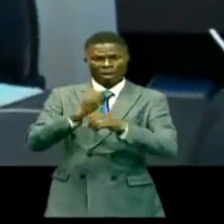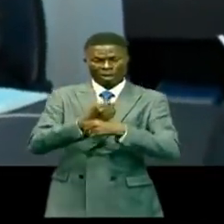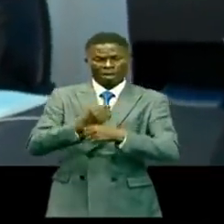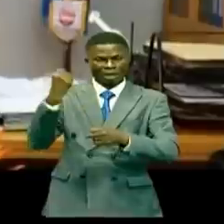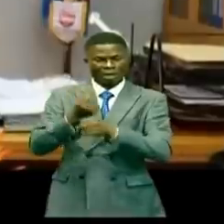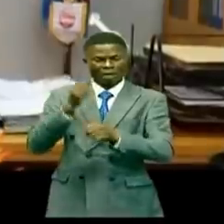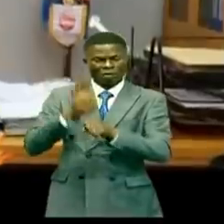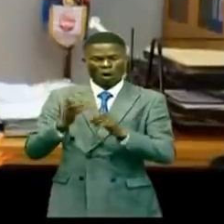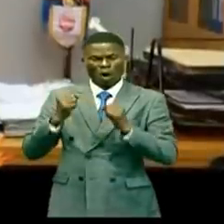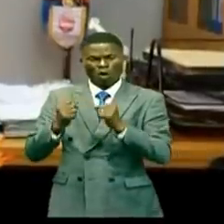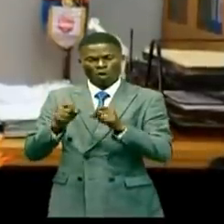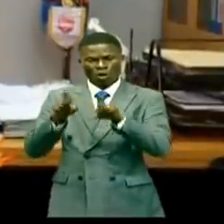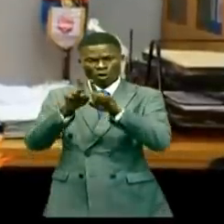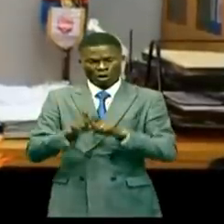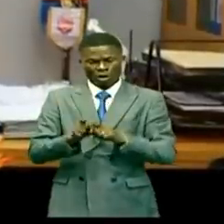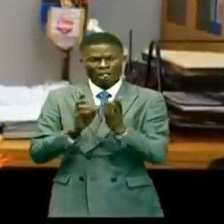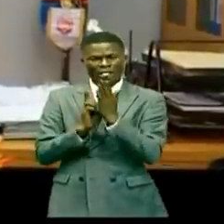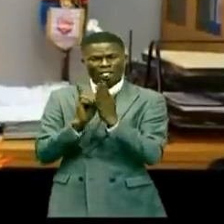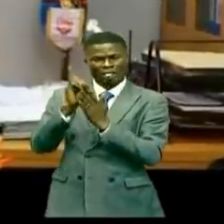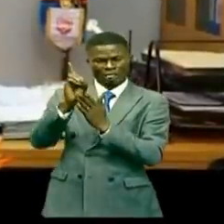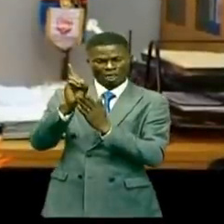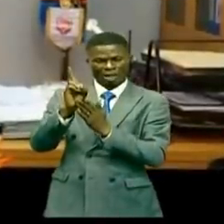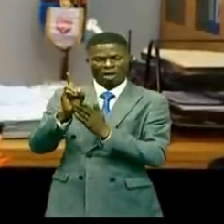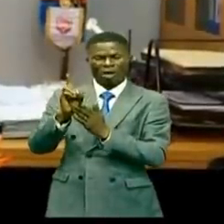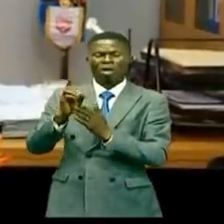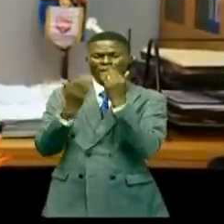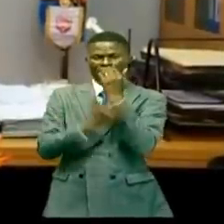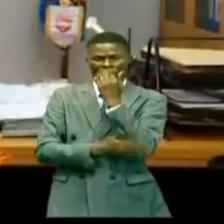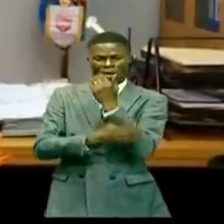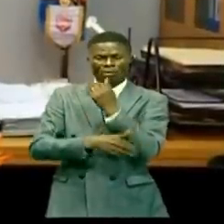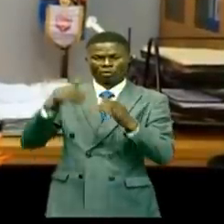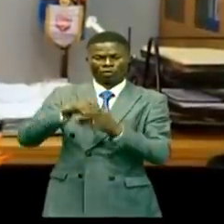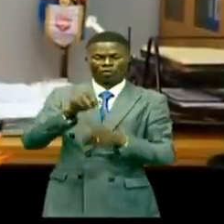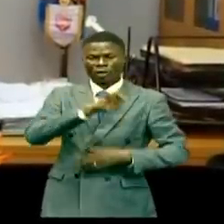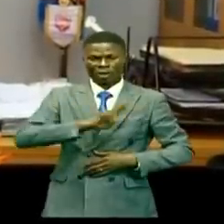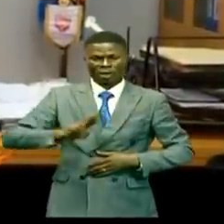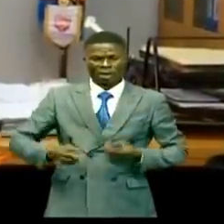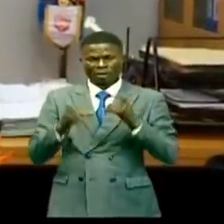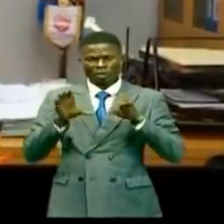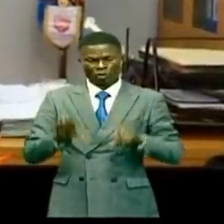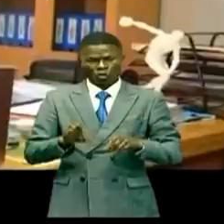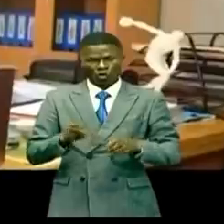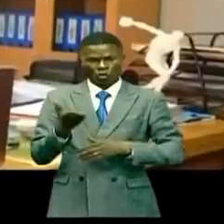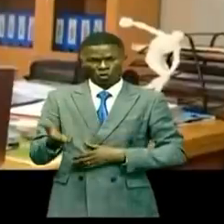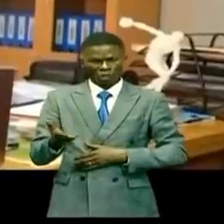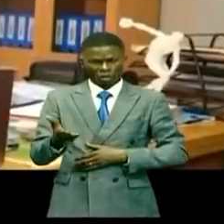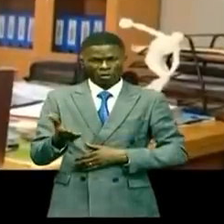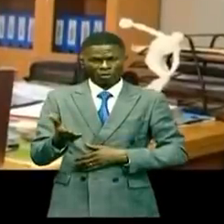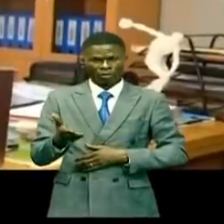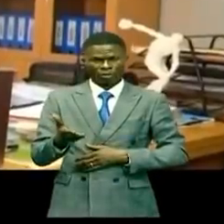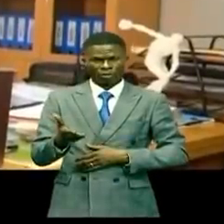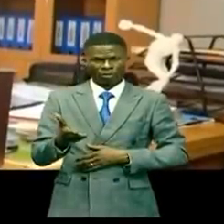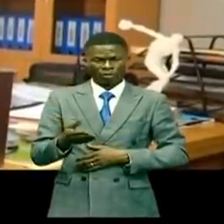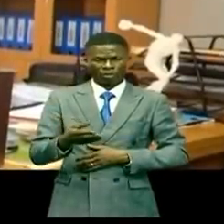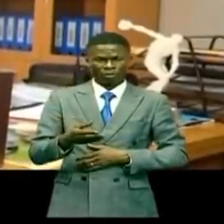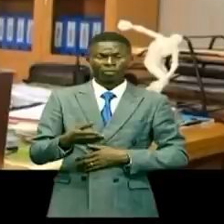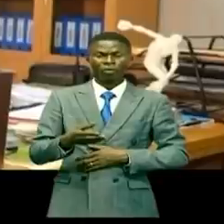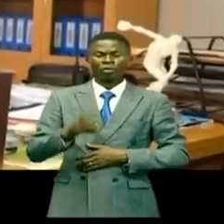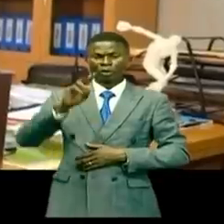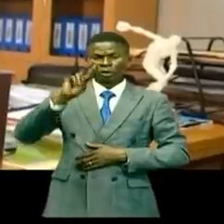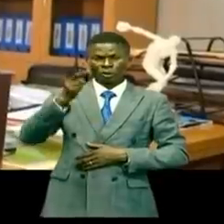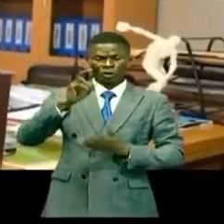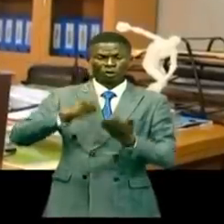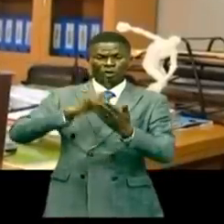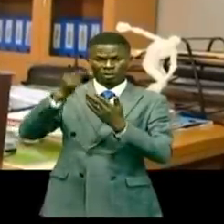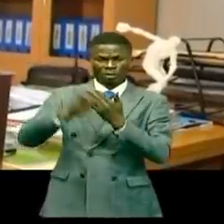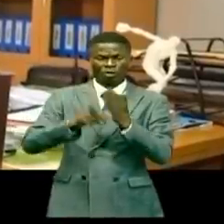emplois durables et de faire émerger la classe moyenne en République démocratique du Congo. Quant au second projet de